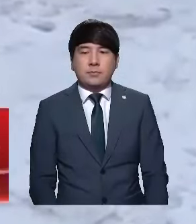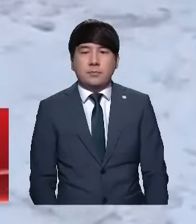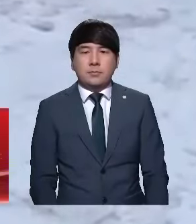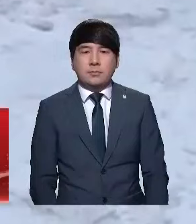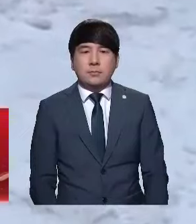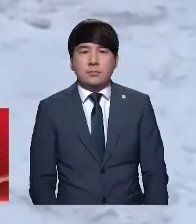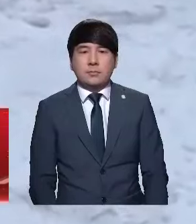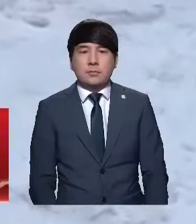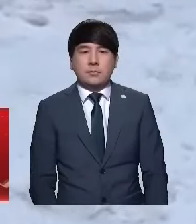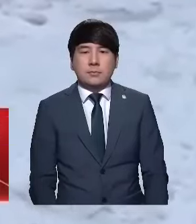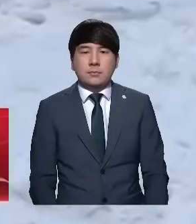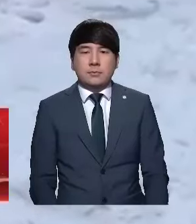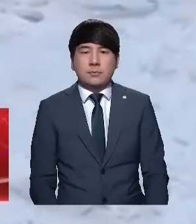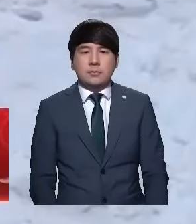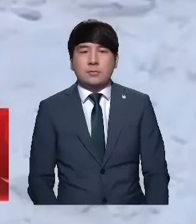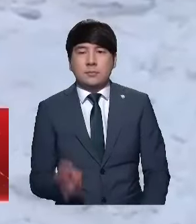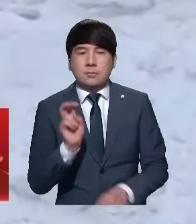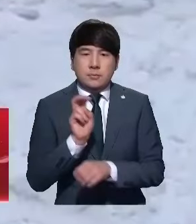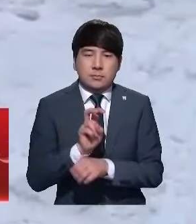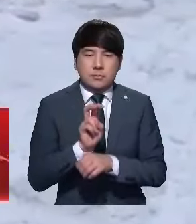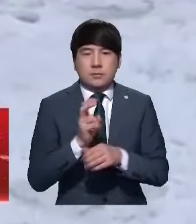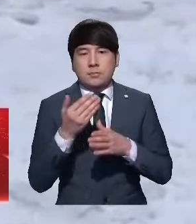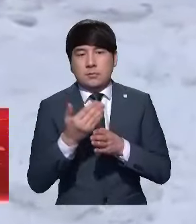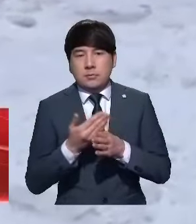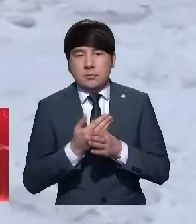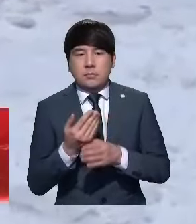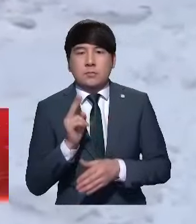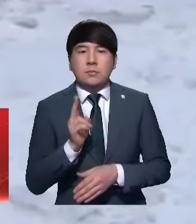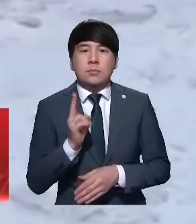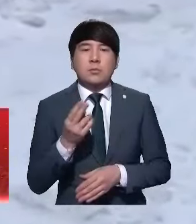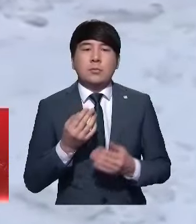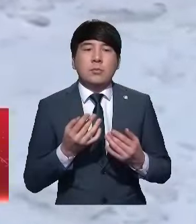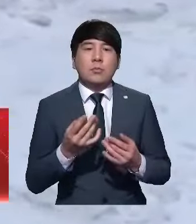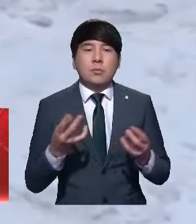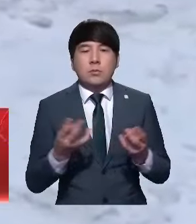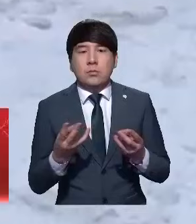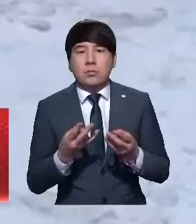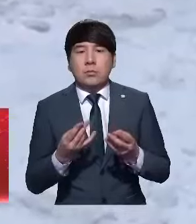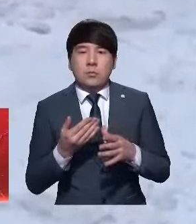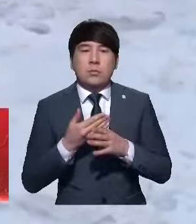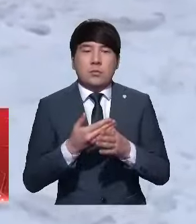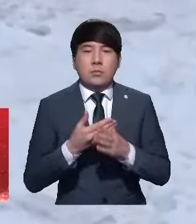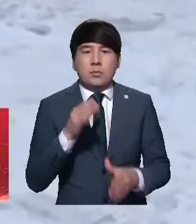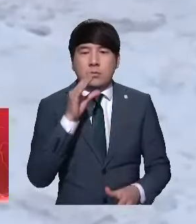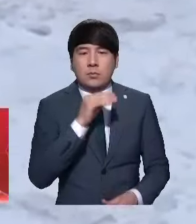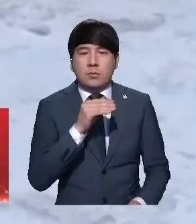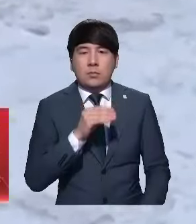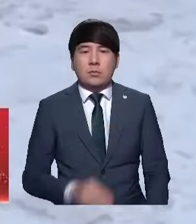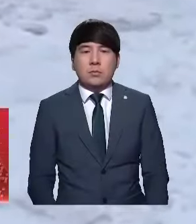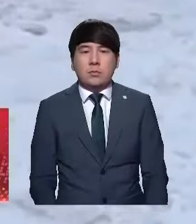барып қандай көмек қажет болған жағдайда сүйреуге, көмектесуге ұсыныстарымызды беріп жатырмыз.